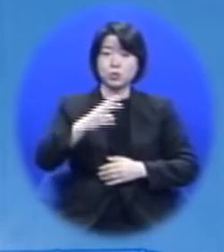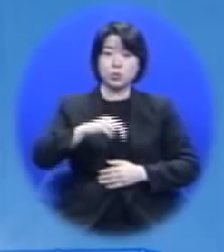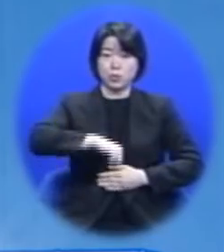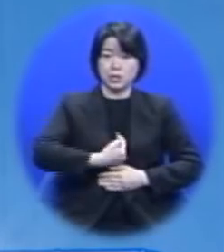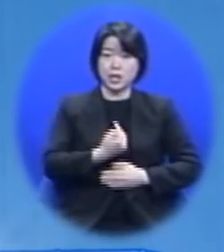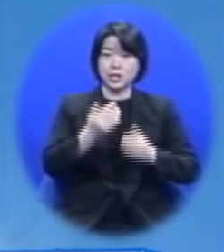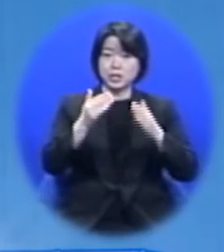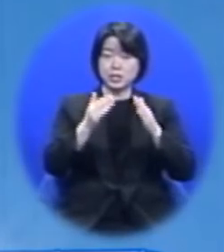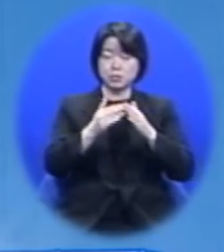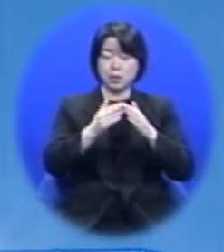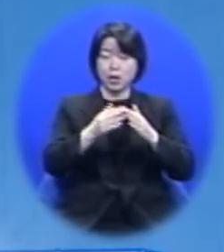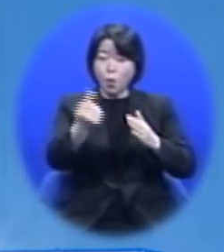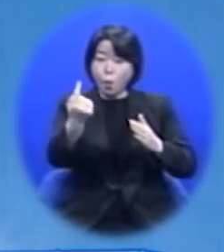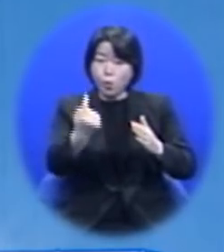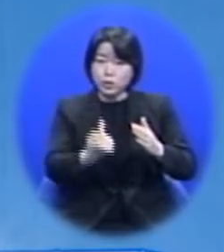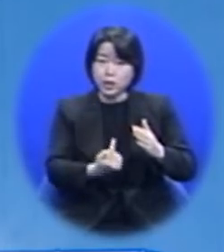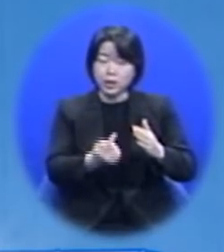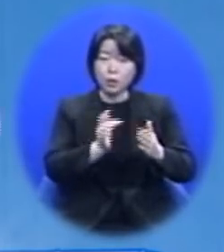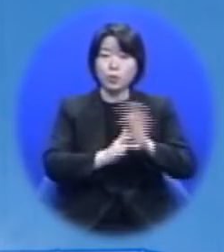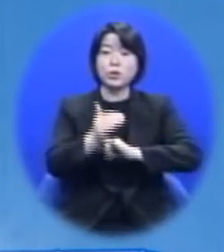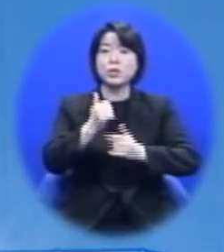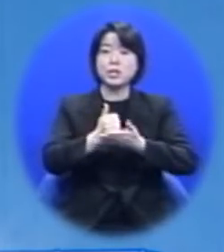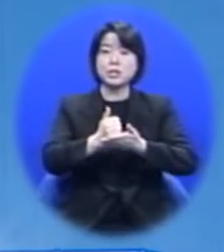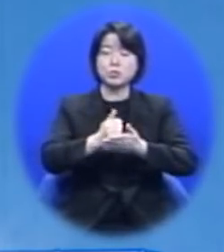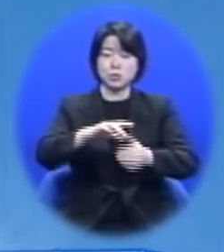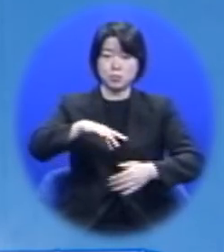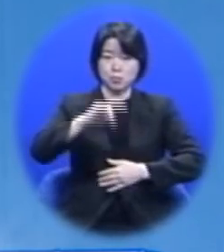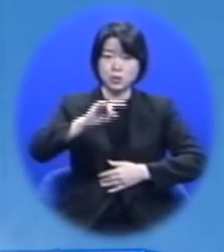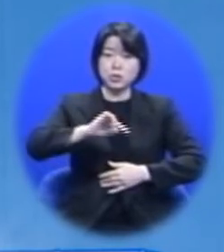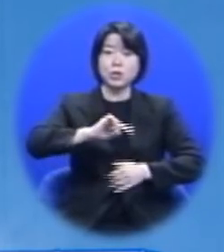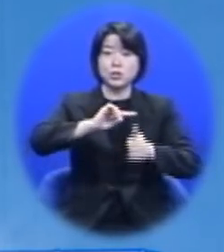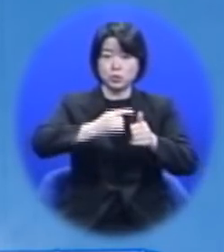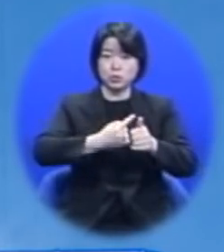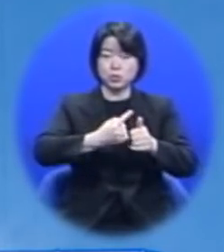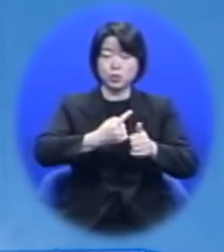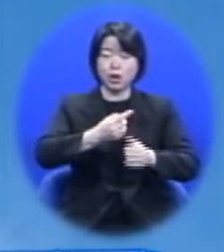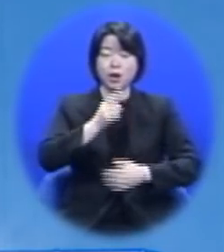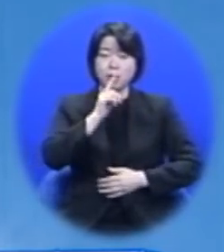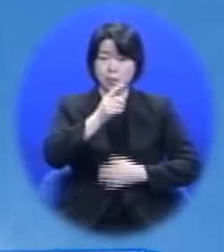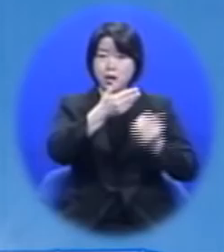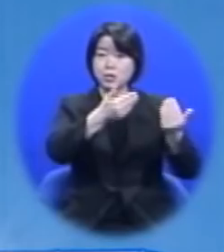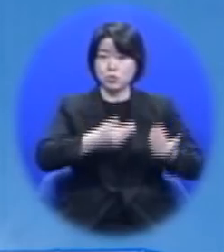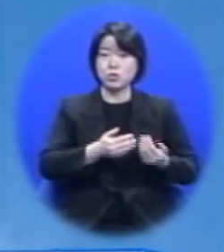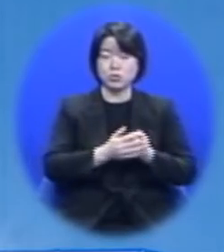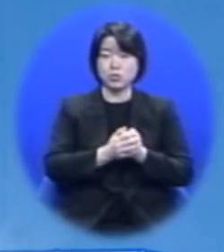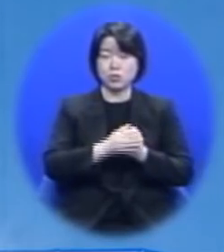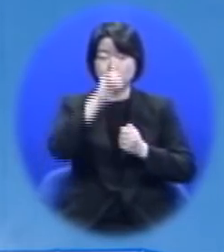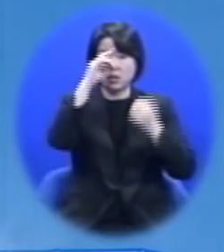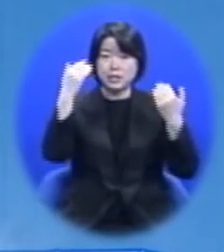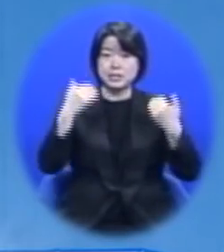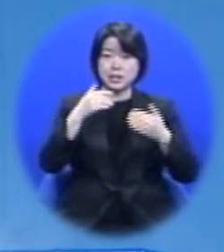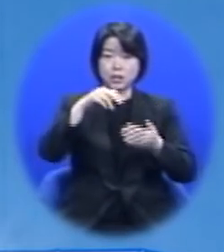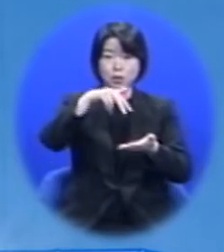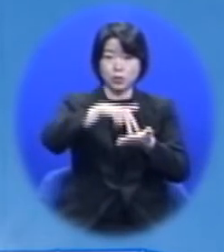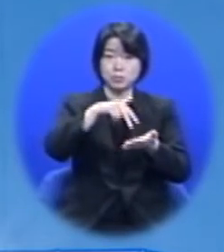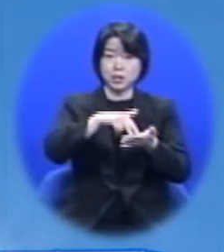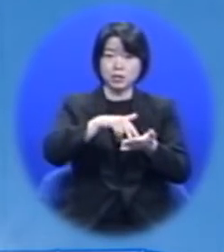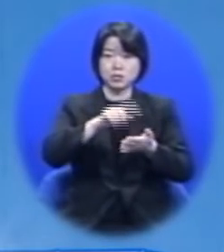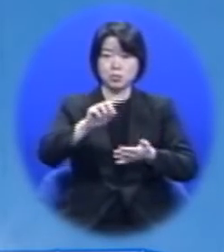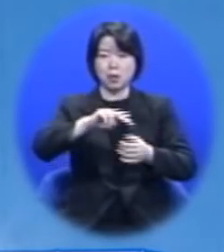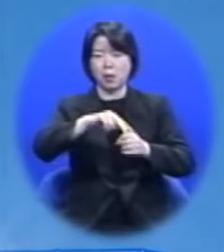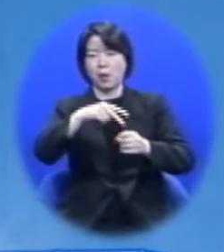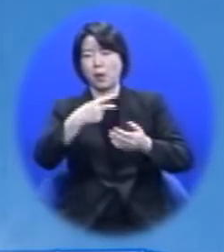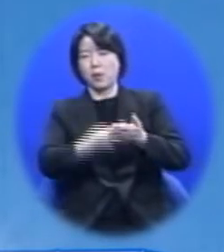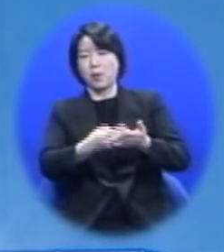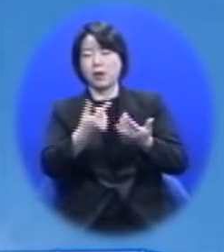집에 묵으시겠다고 예수님 스스로가 자청하셨어요. 삭개오로서는 정말 기절할 만한 일이죠.